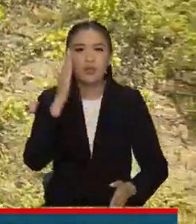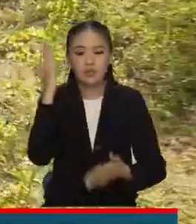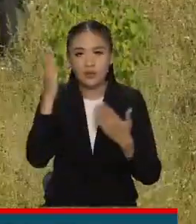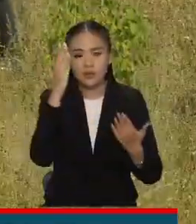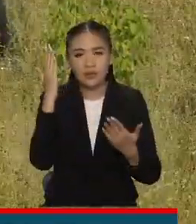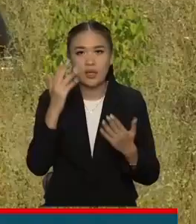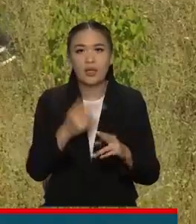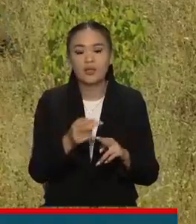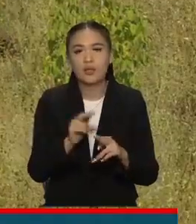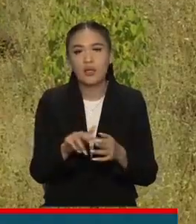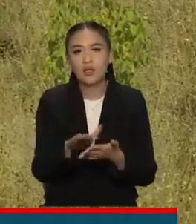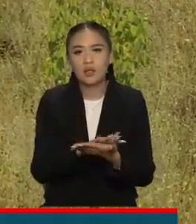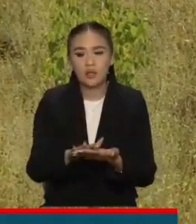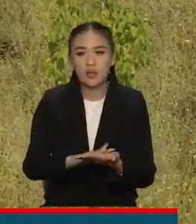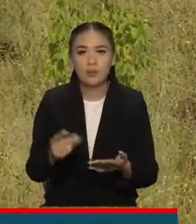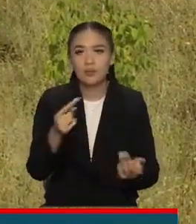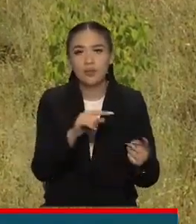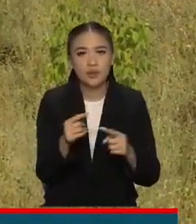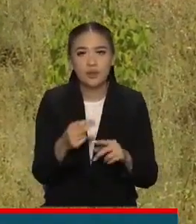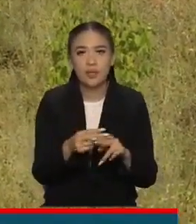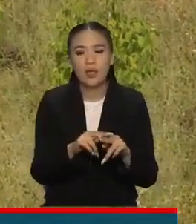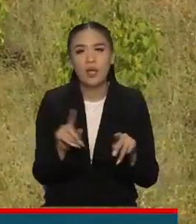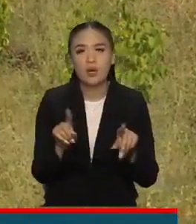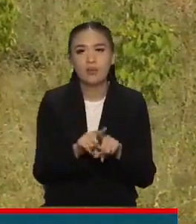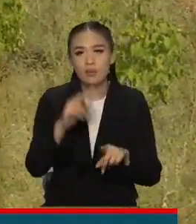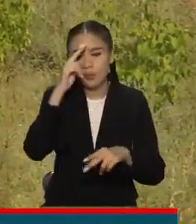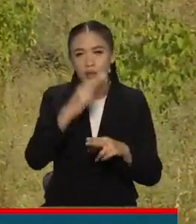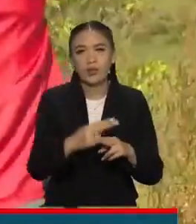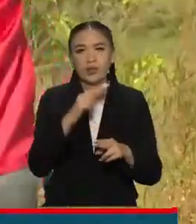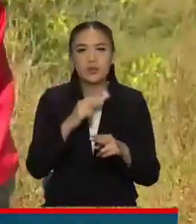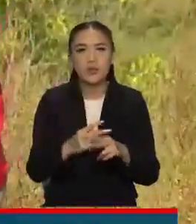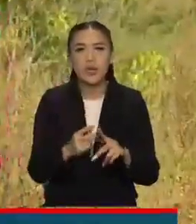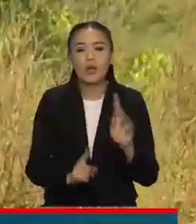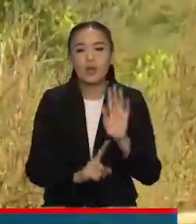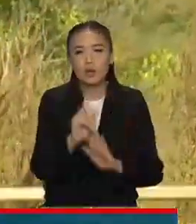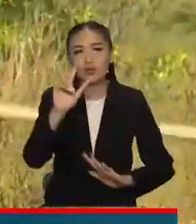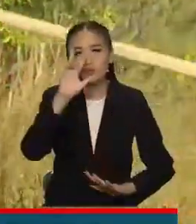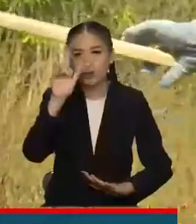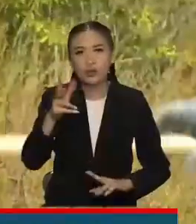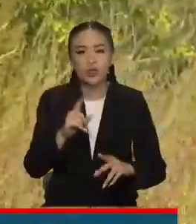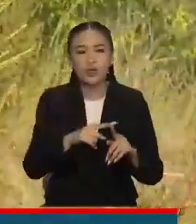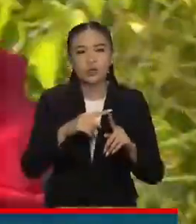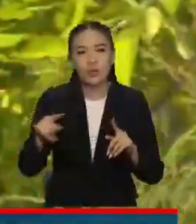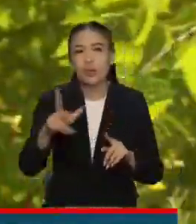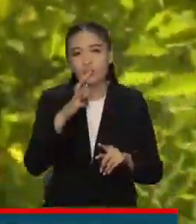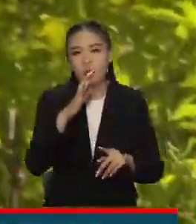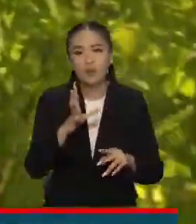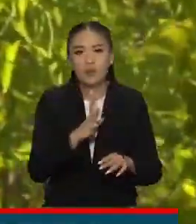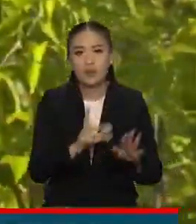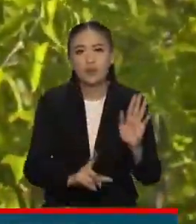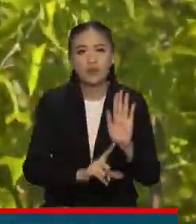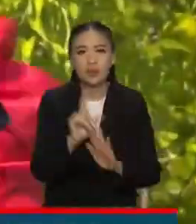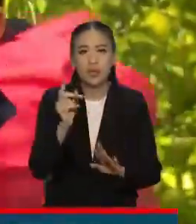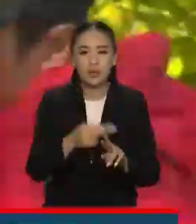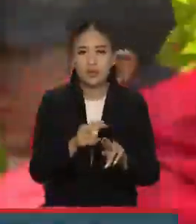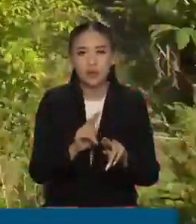сындырды. Бір-біріне сеп, бір атаның балаларындай. Мұндай бастамаларға 3 жылдан бері үзбей қатысып келе жатқан Айбарыс бұл жолы да